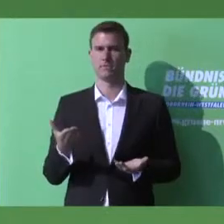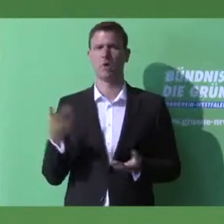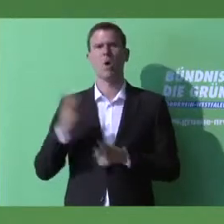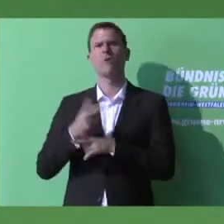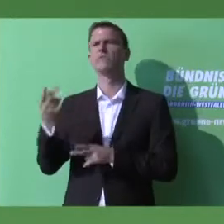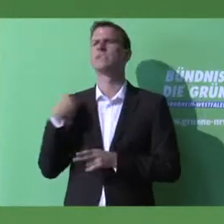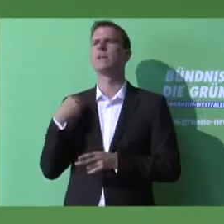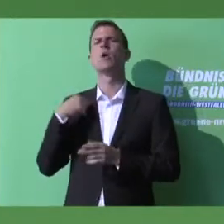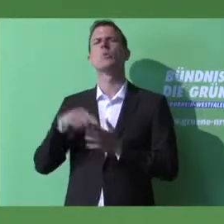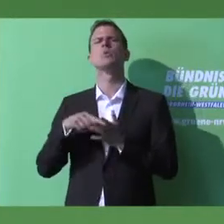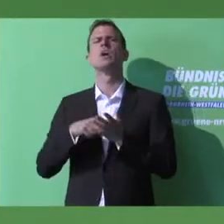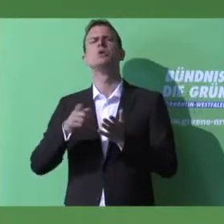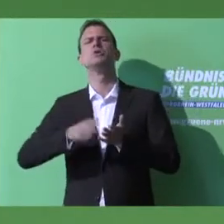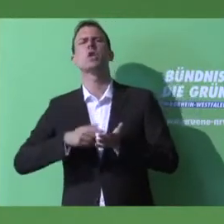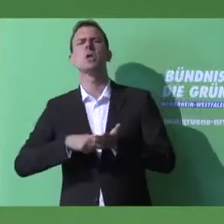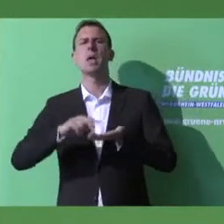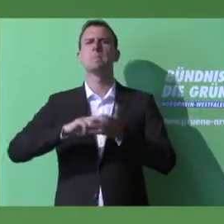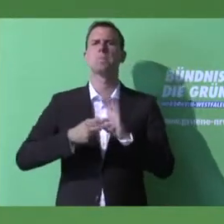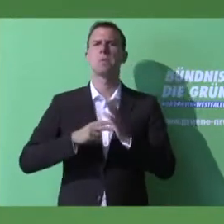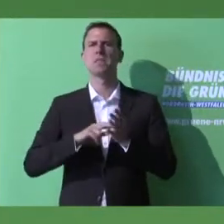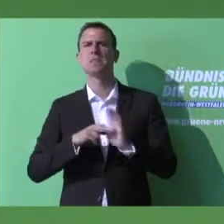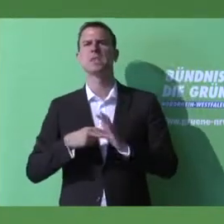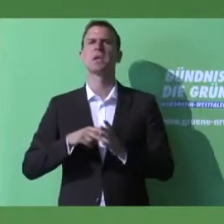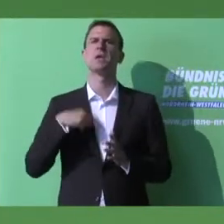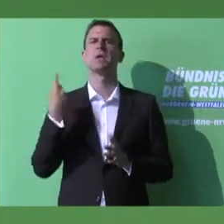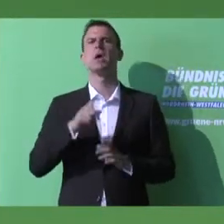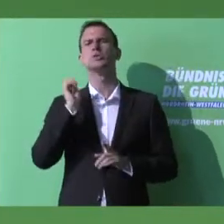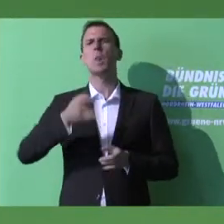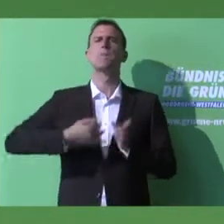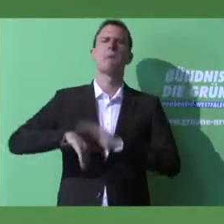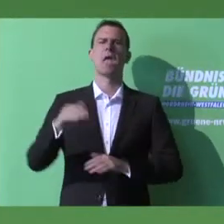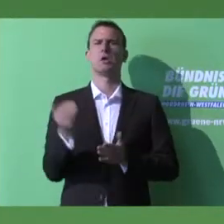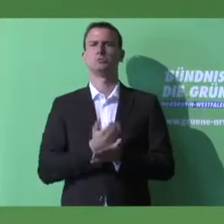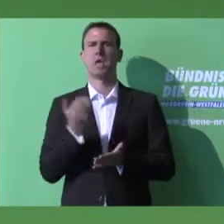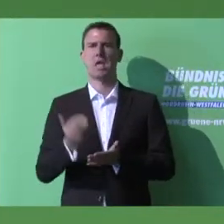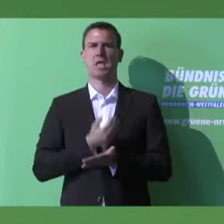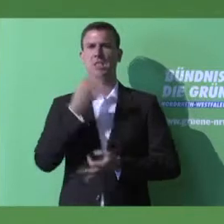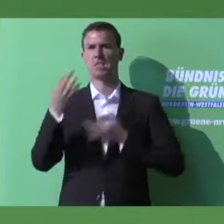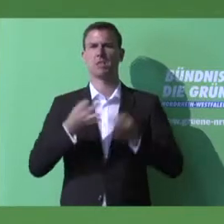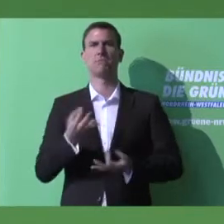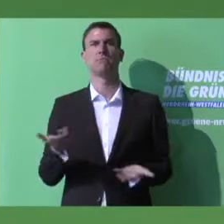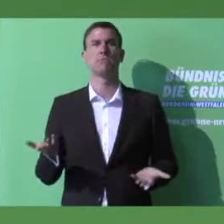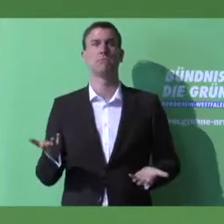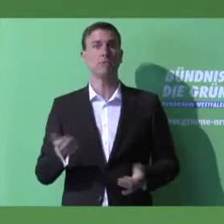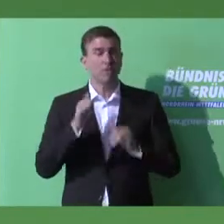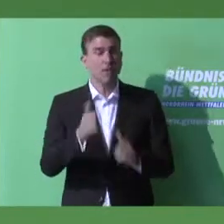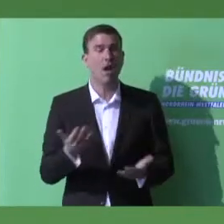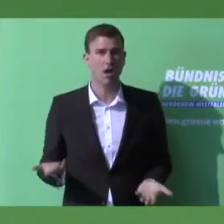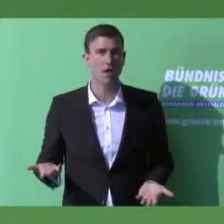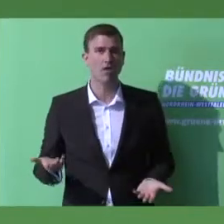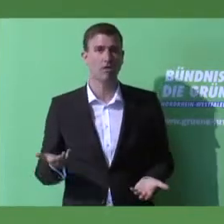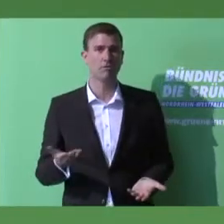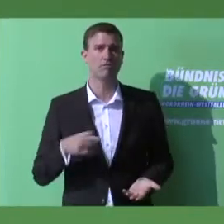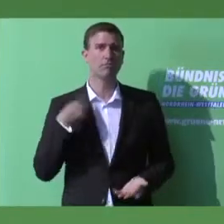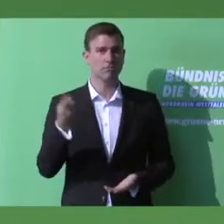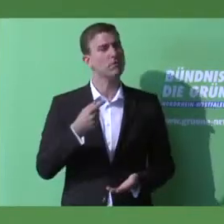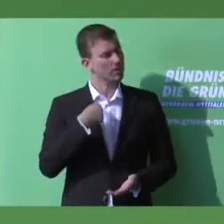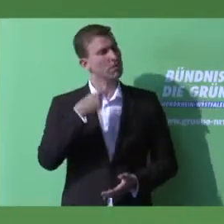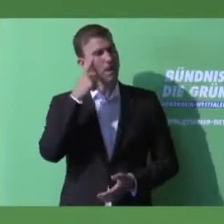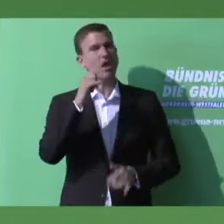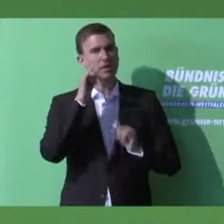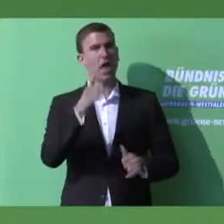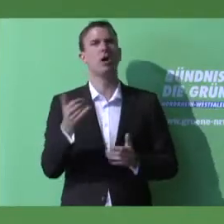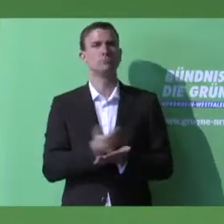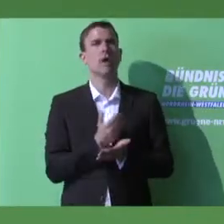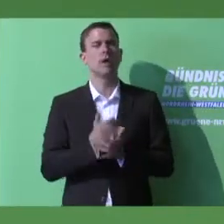unserer Steuerpolitik, wir sollten mal sparen. Ja, ich bin sehr dafür zu